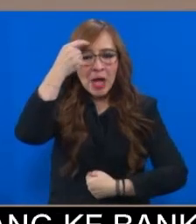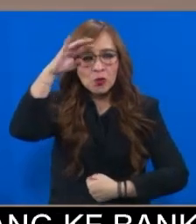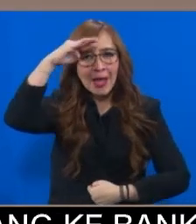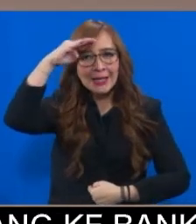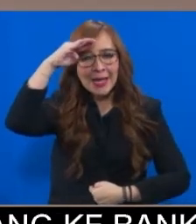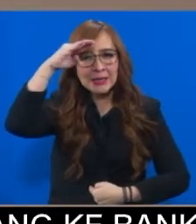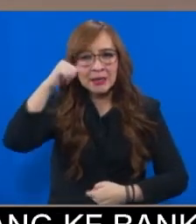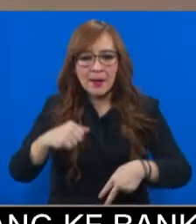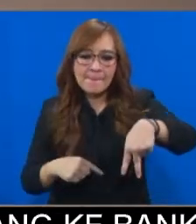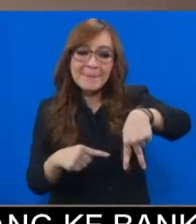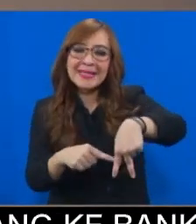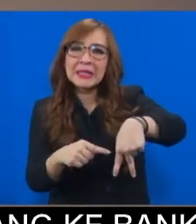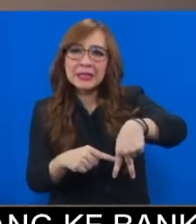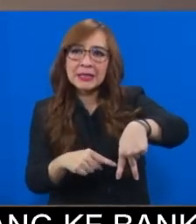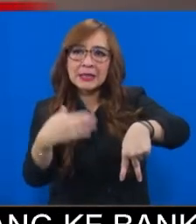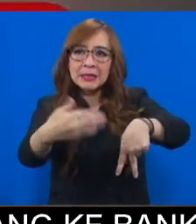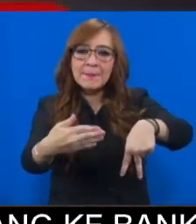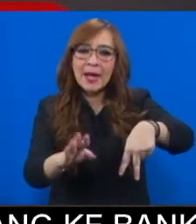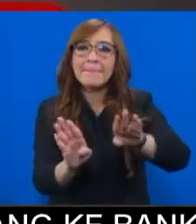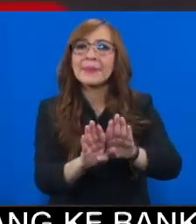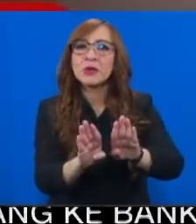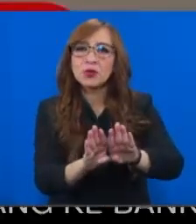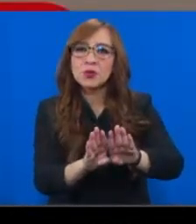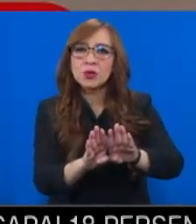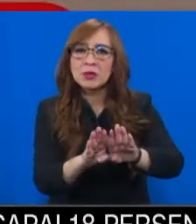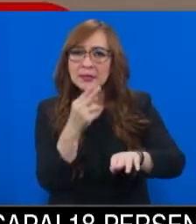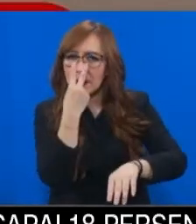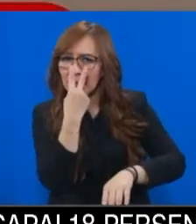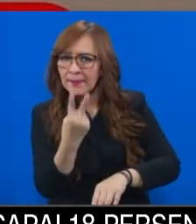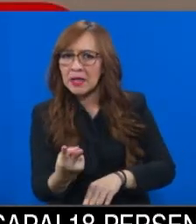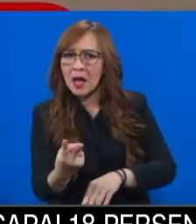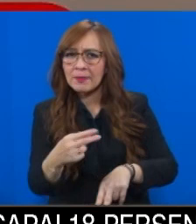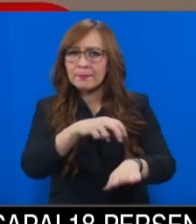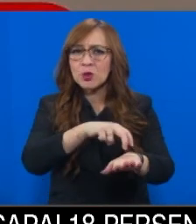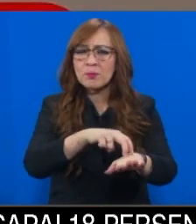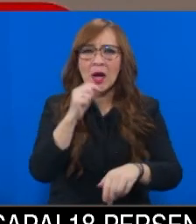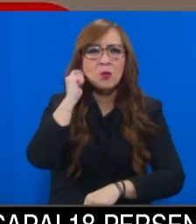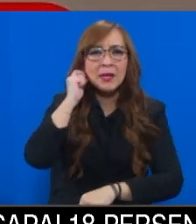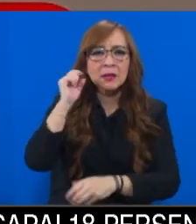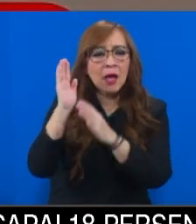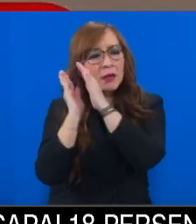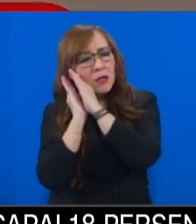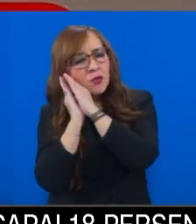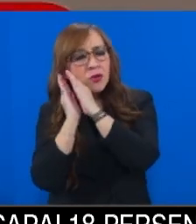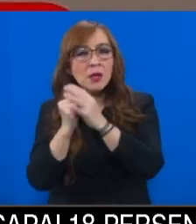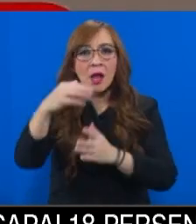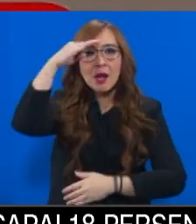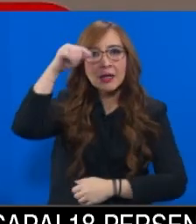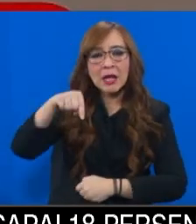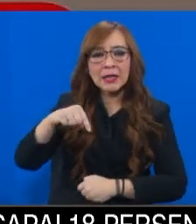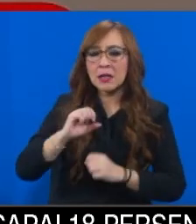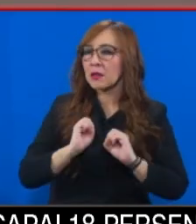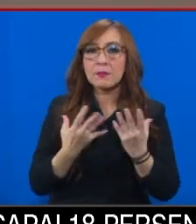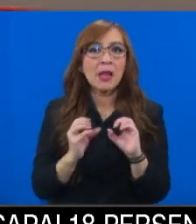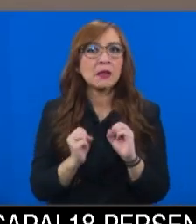berdiri di depan pintu sambil terpaku menatap seorang penumpang wanita yang tertidur. Pria ini tiba-tiba memegang alat